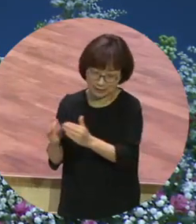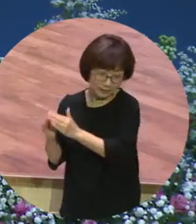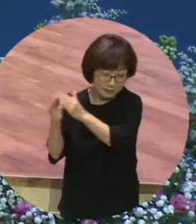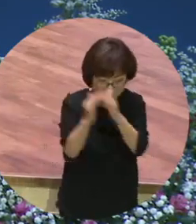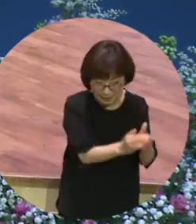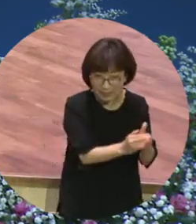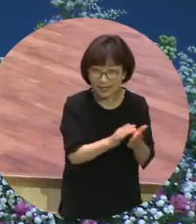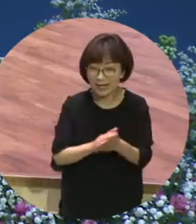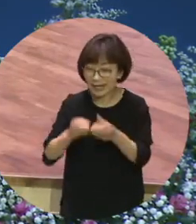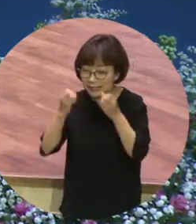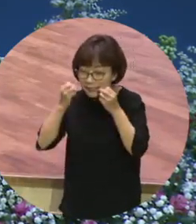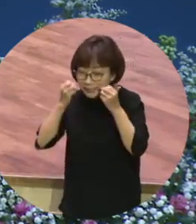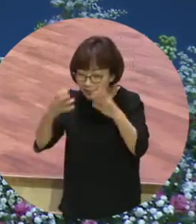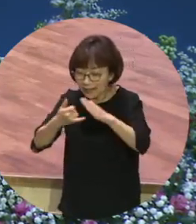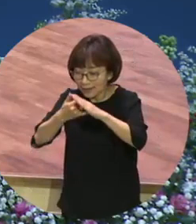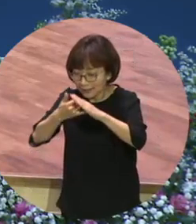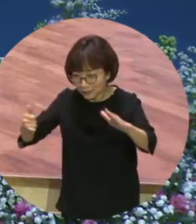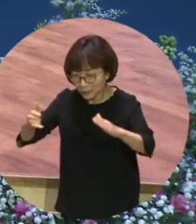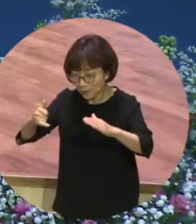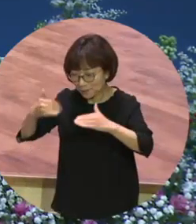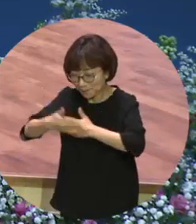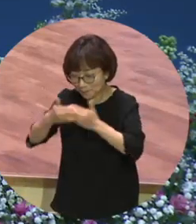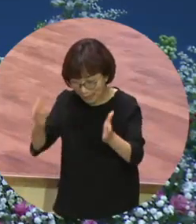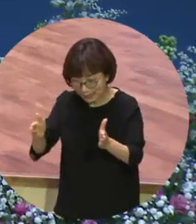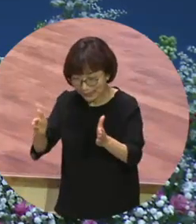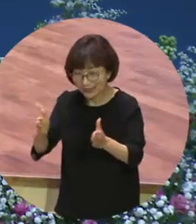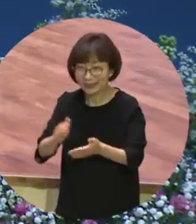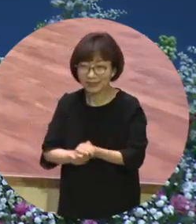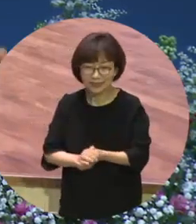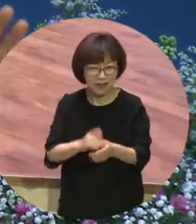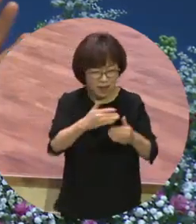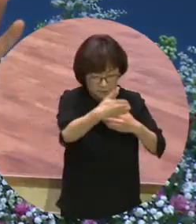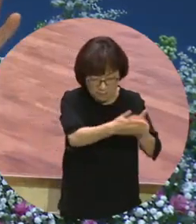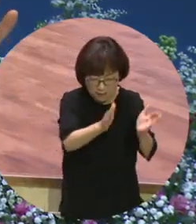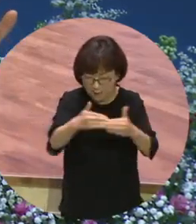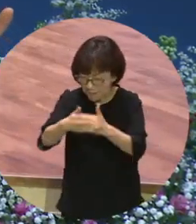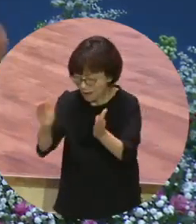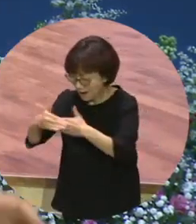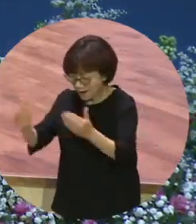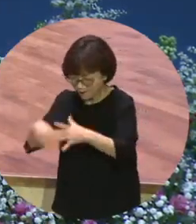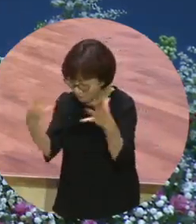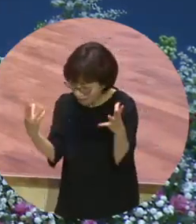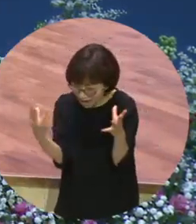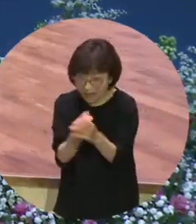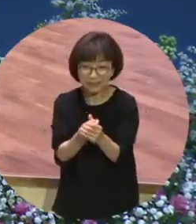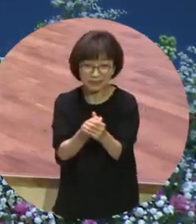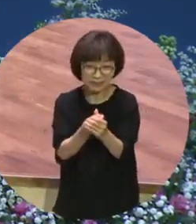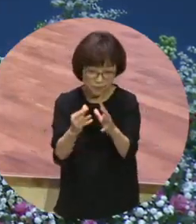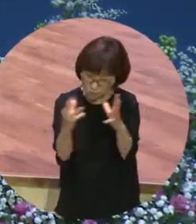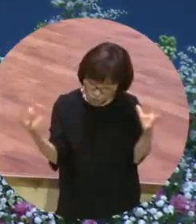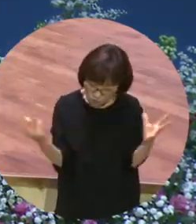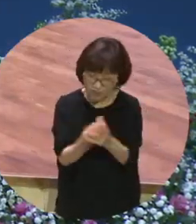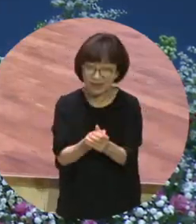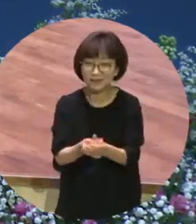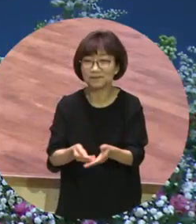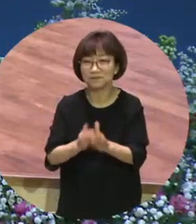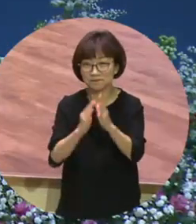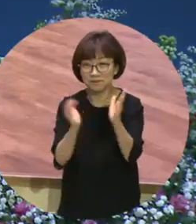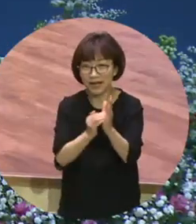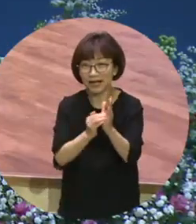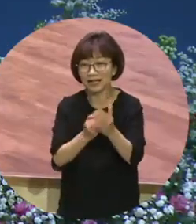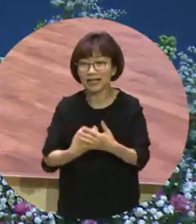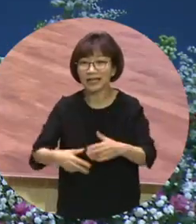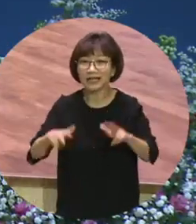이렇게 다목적실이 다 완공된 이제 모든 공간이 완벽하게 제대로 활용을